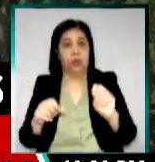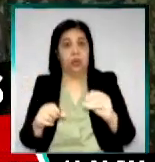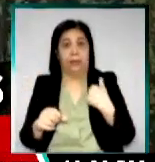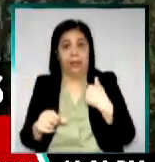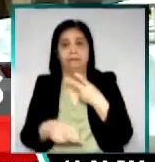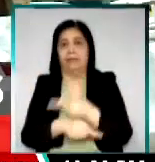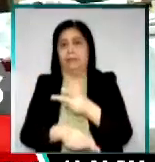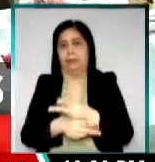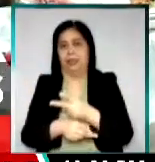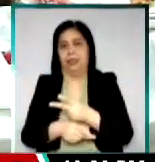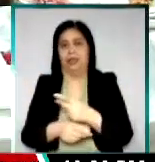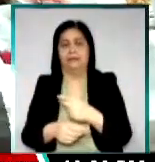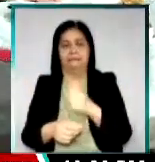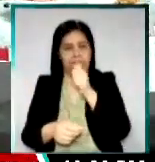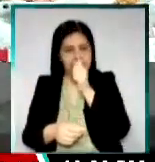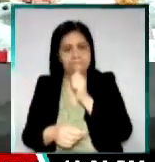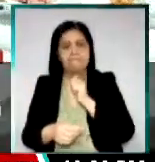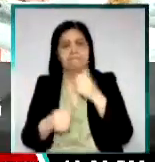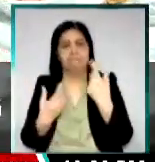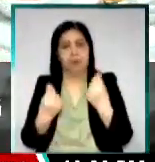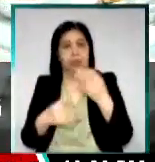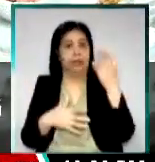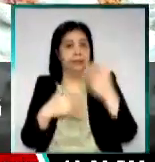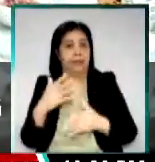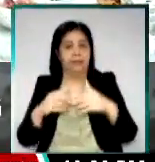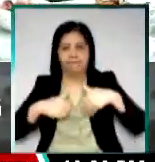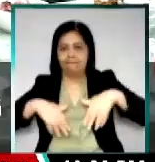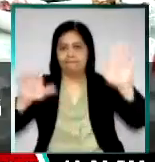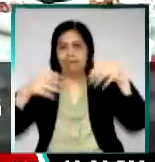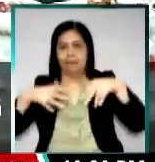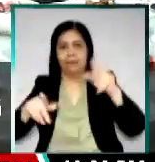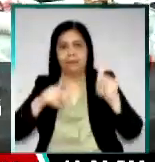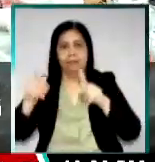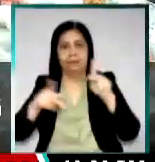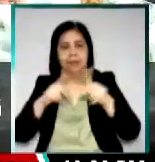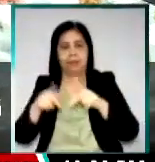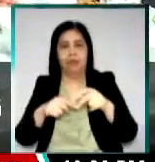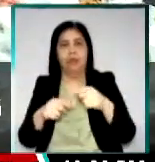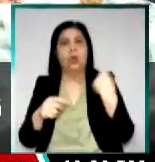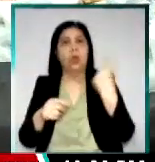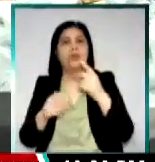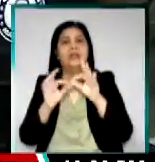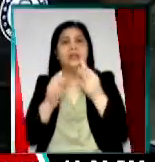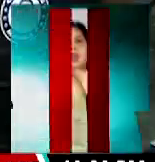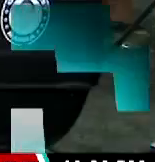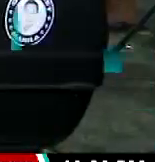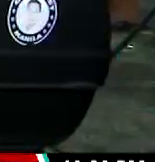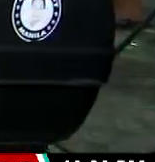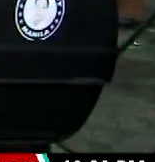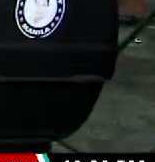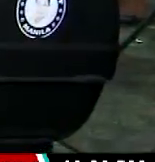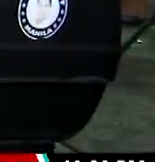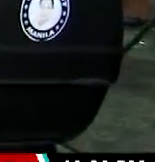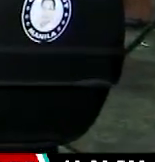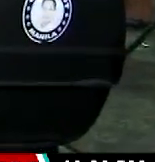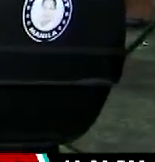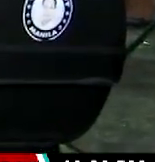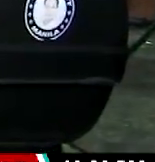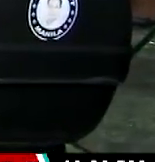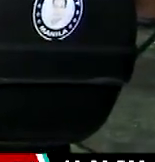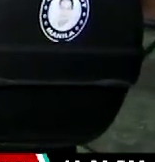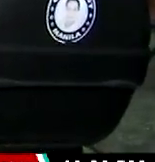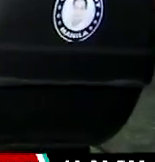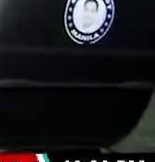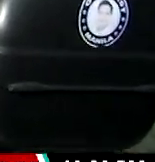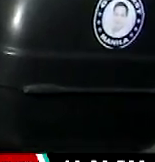aming makakaya. Sa huli, pinauwi ang mga tao sa lamay. Immediate family lang nang nakaburol ang pinayagang maiwan. Jonathan Andal,